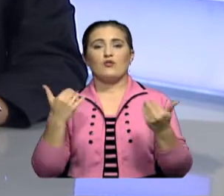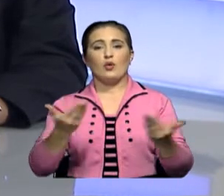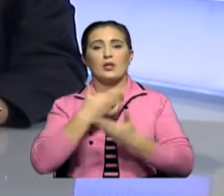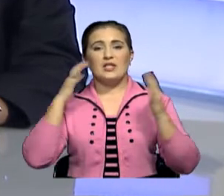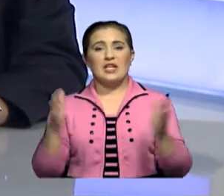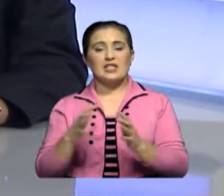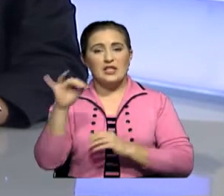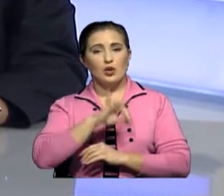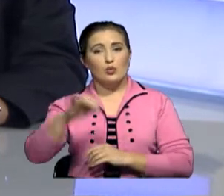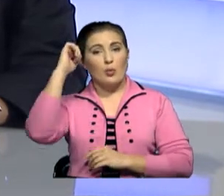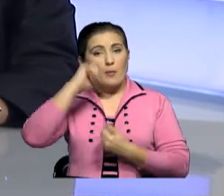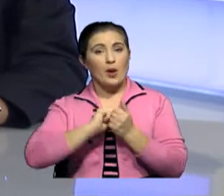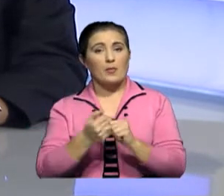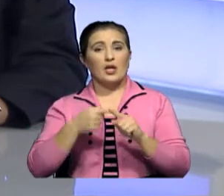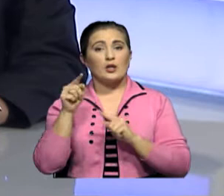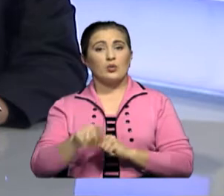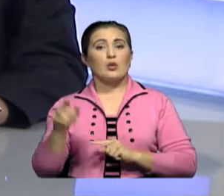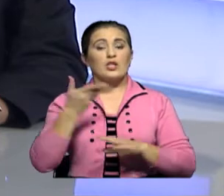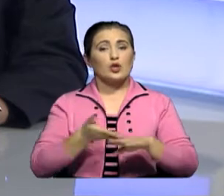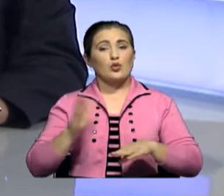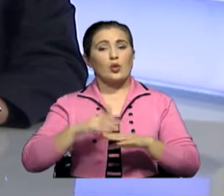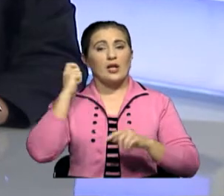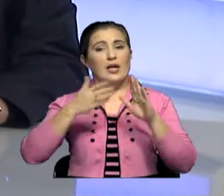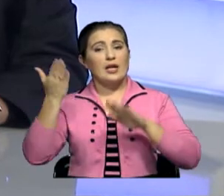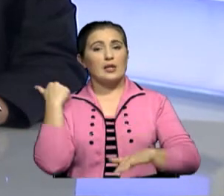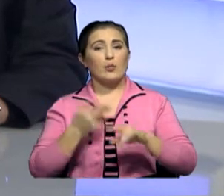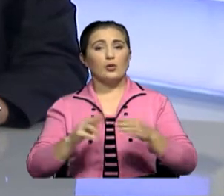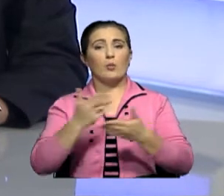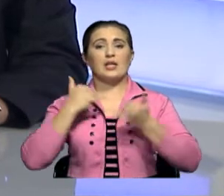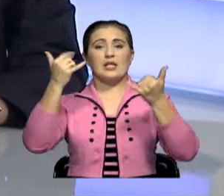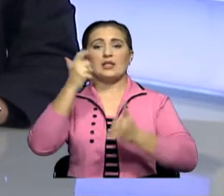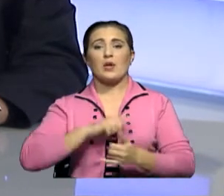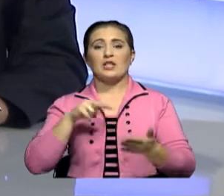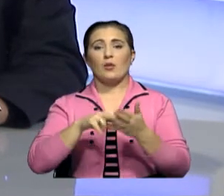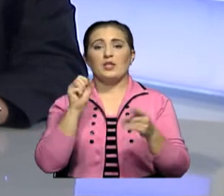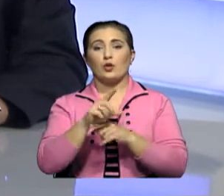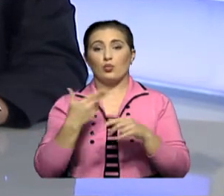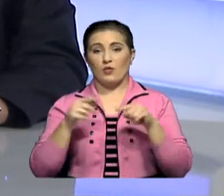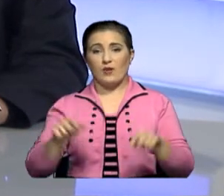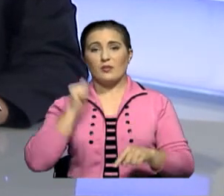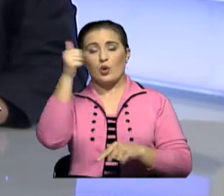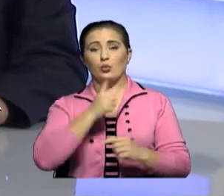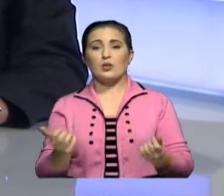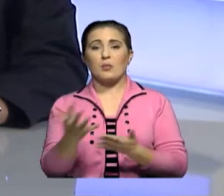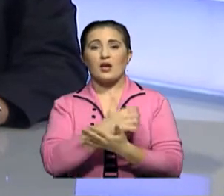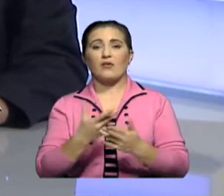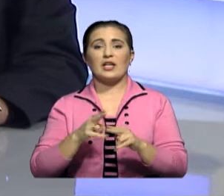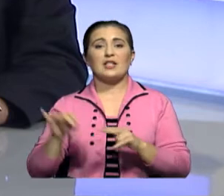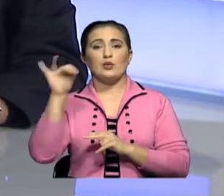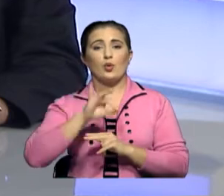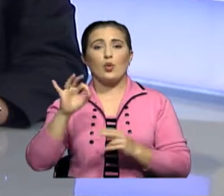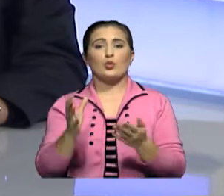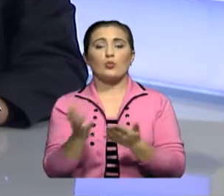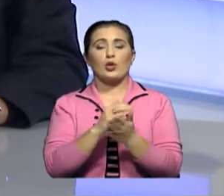историческую память историческую память тех тяжелых лет поэтому мы для себя ставим задачу же в этом году собрав эти истории о сбор